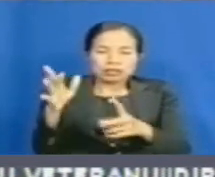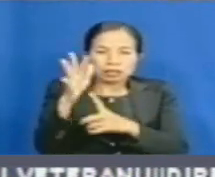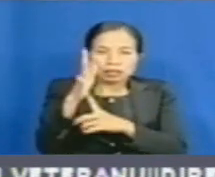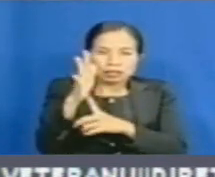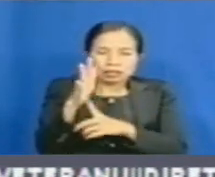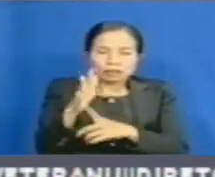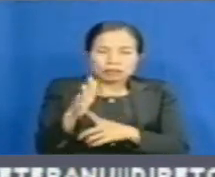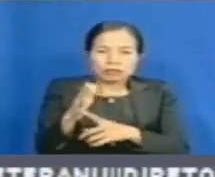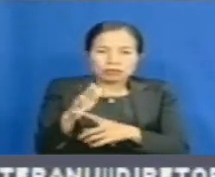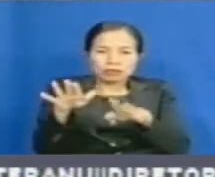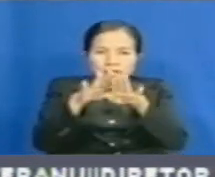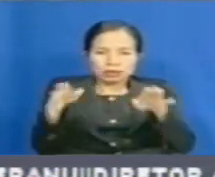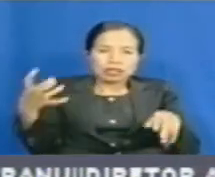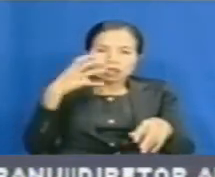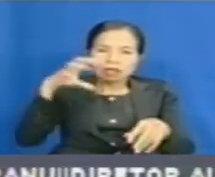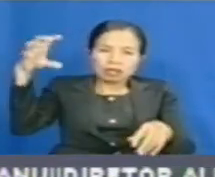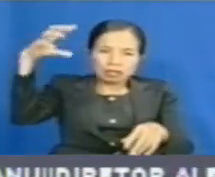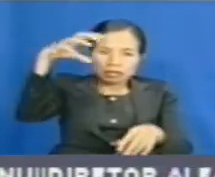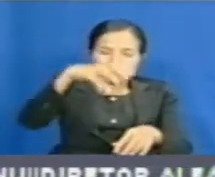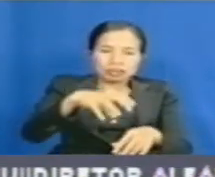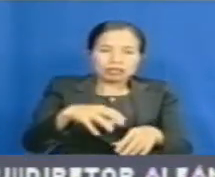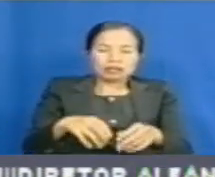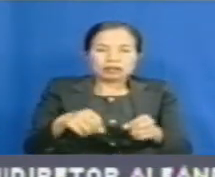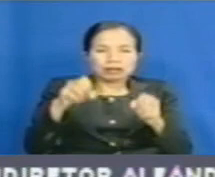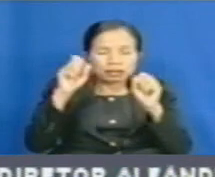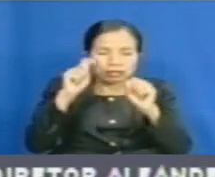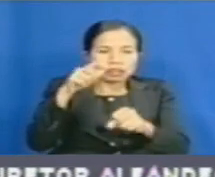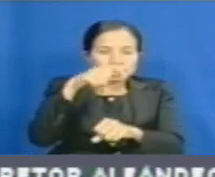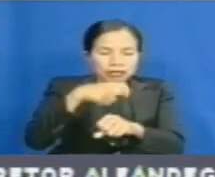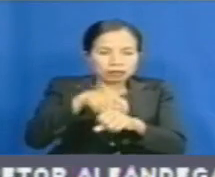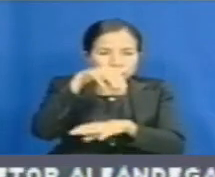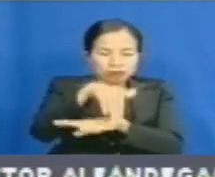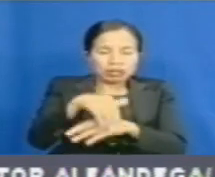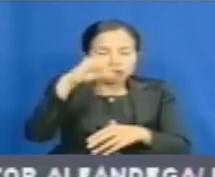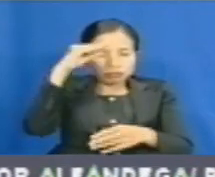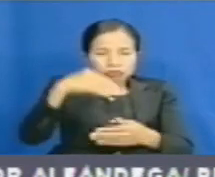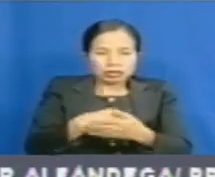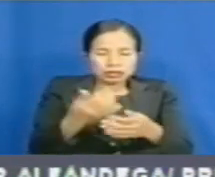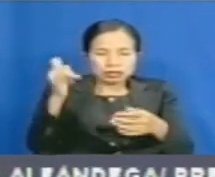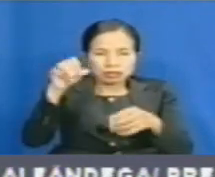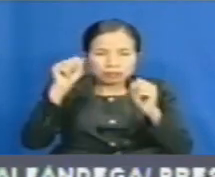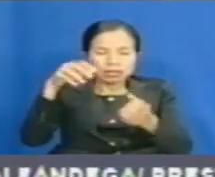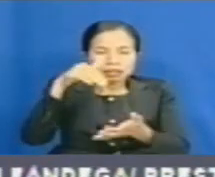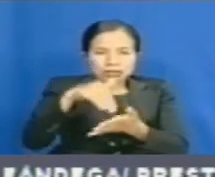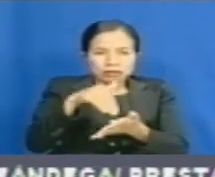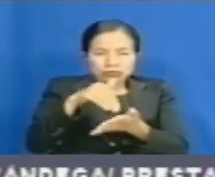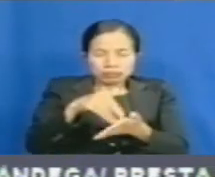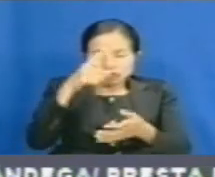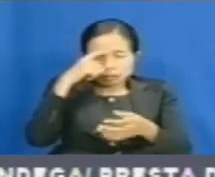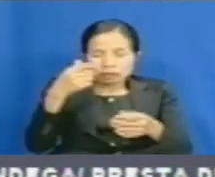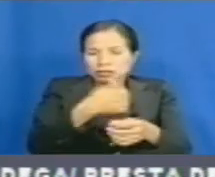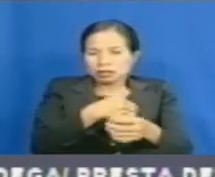panel, hori alakan ye tempu kalan, nune wan sira hori bele estuda, tambah dia ne sida kase suba